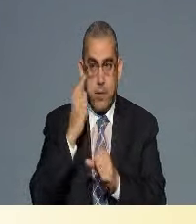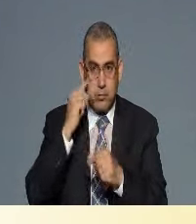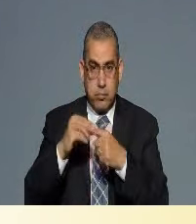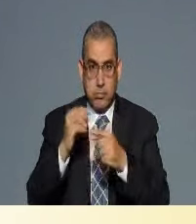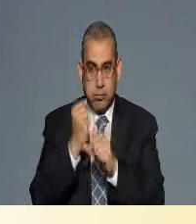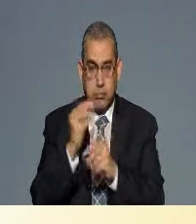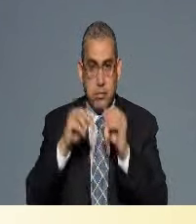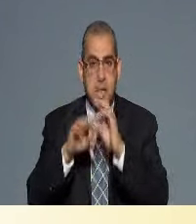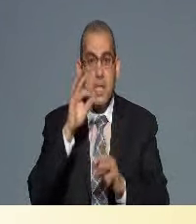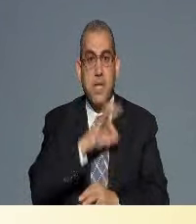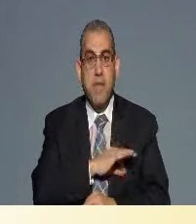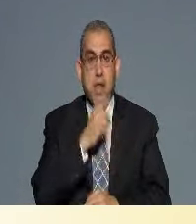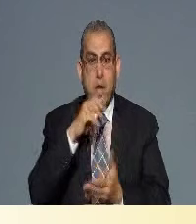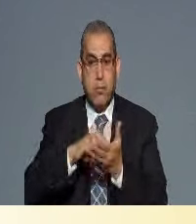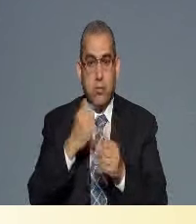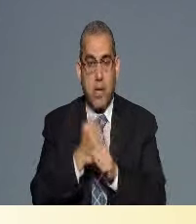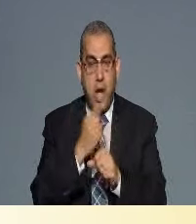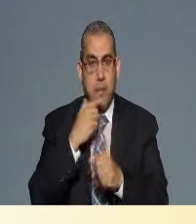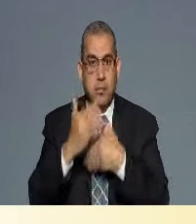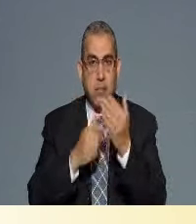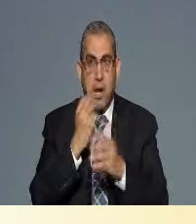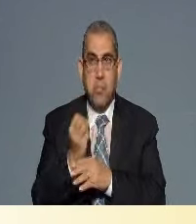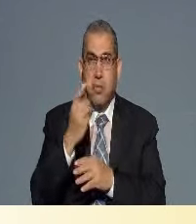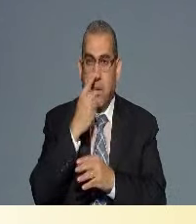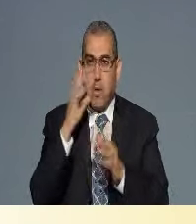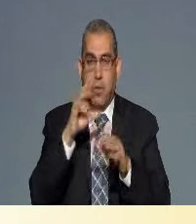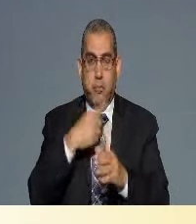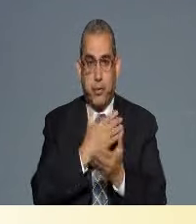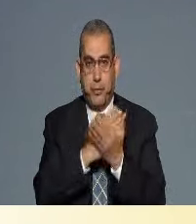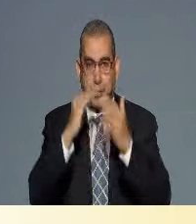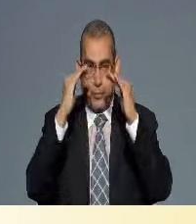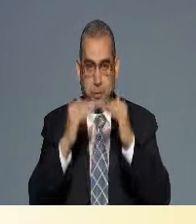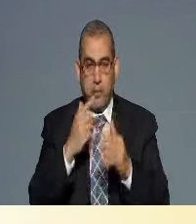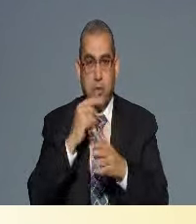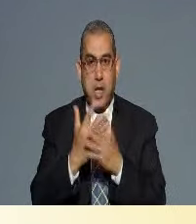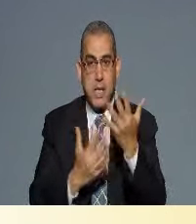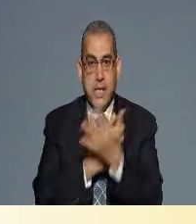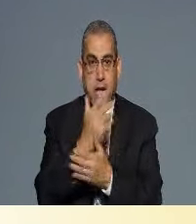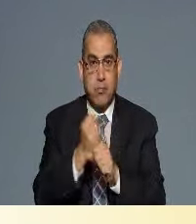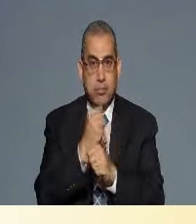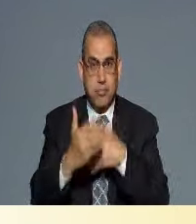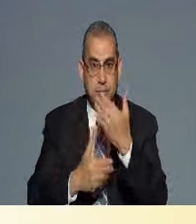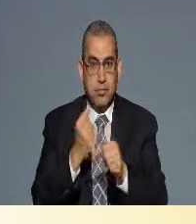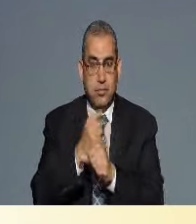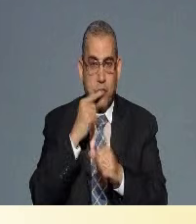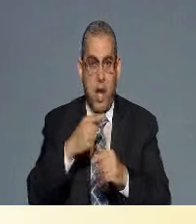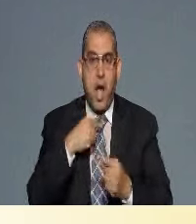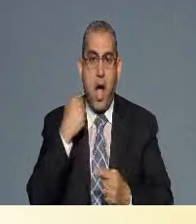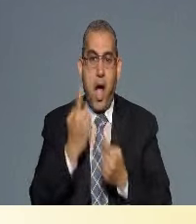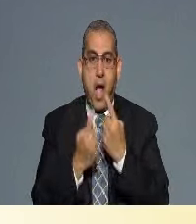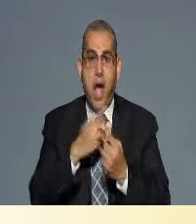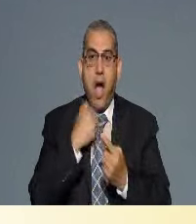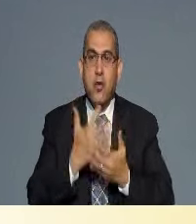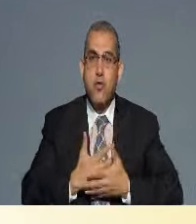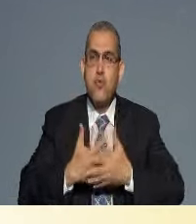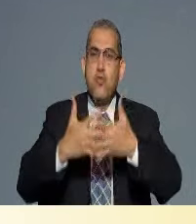استفادة من موقع، بنتكلم على أقل انبعاثات كربونية، بنتكلم على كبار مطورين، بنتكلم على مساحات خضراء شاسعة، أكبر